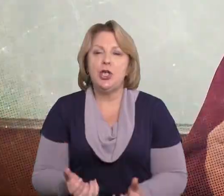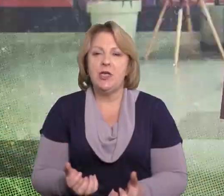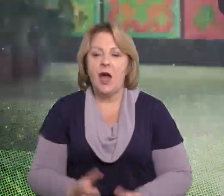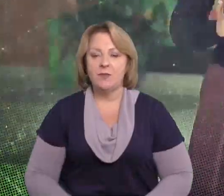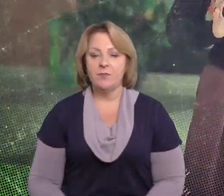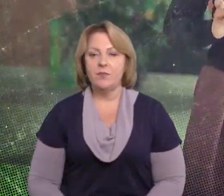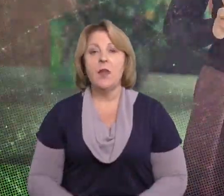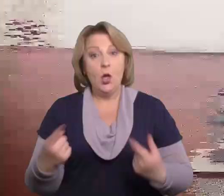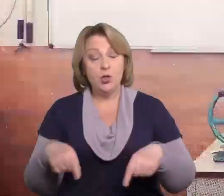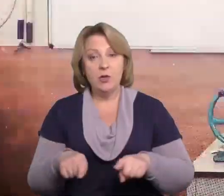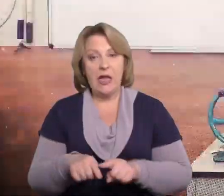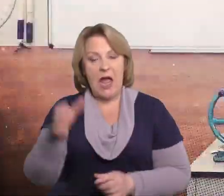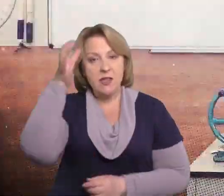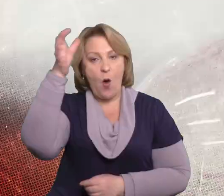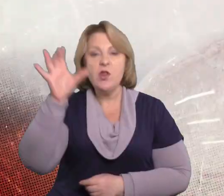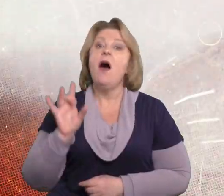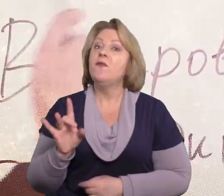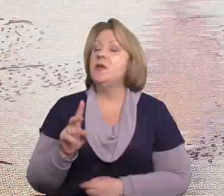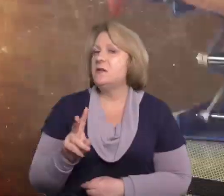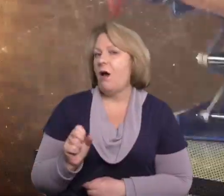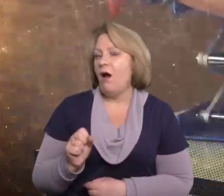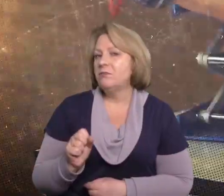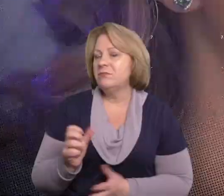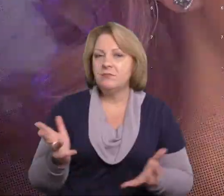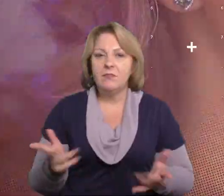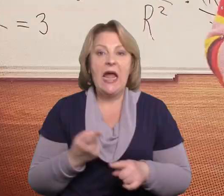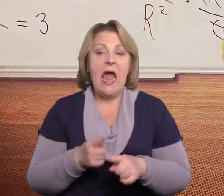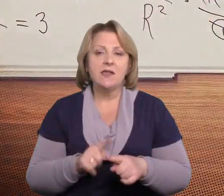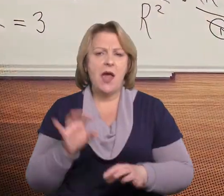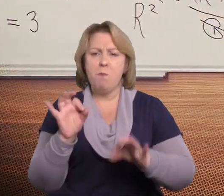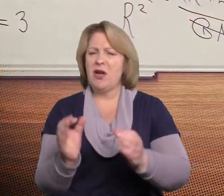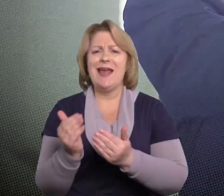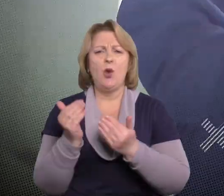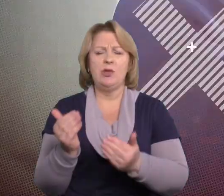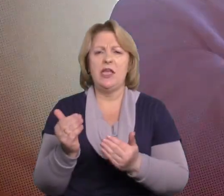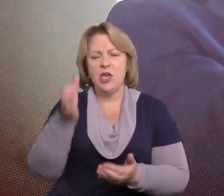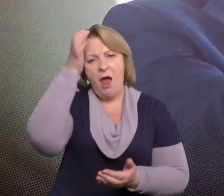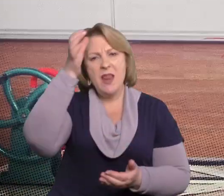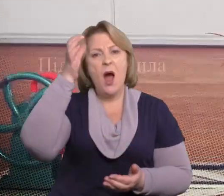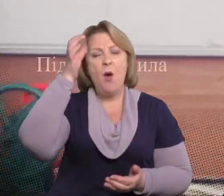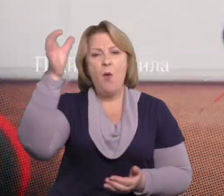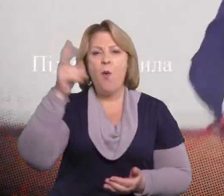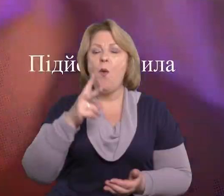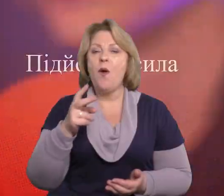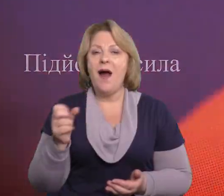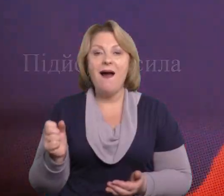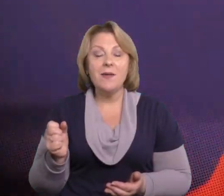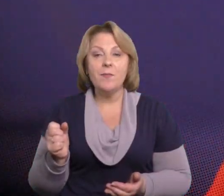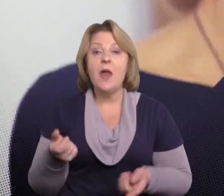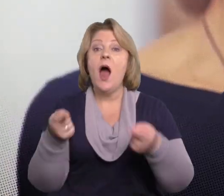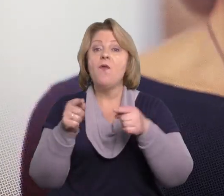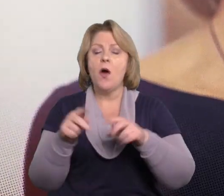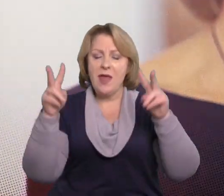А що таке наука фізика? Це природнича наука.